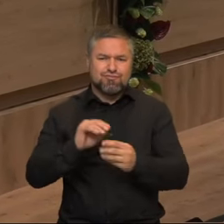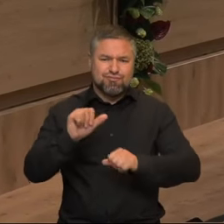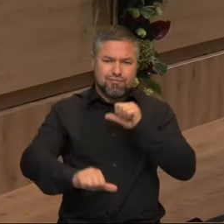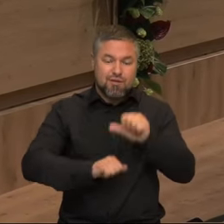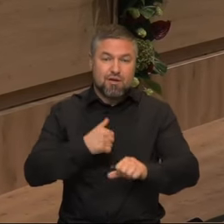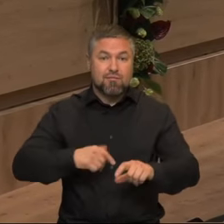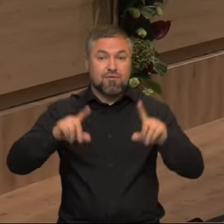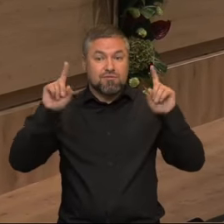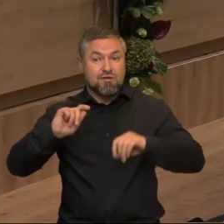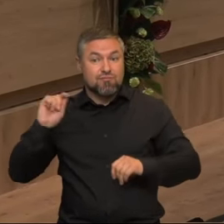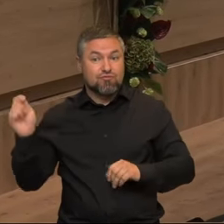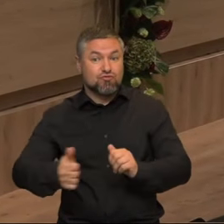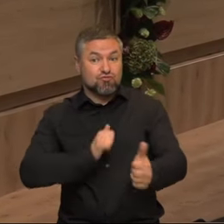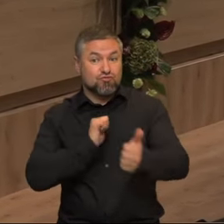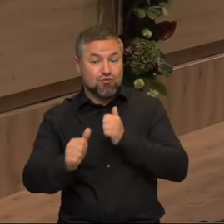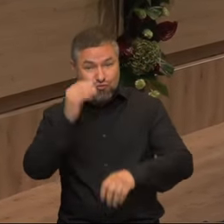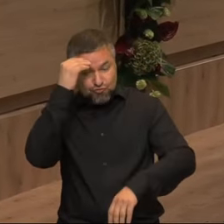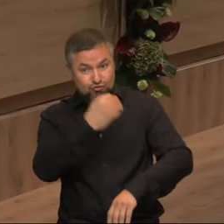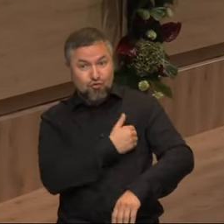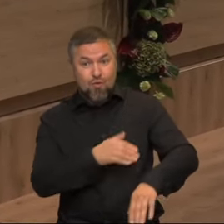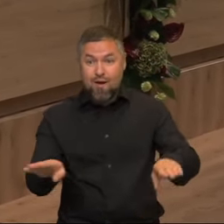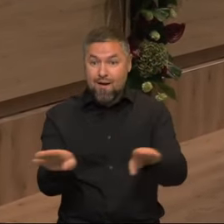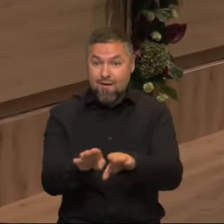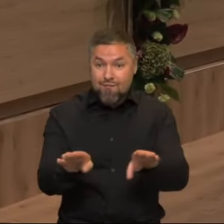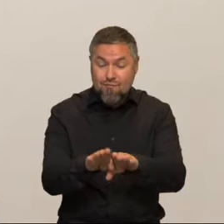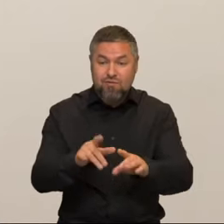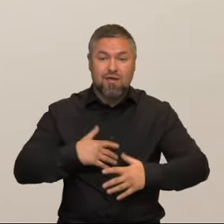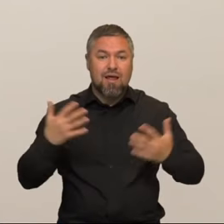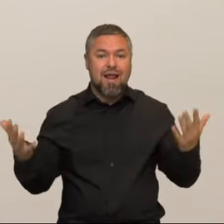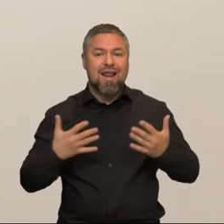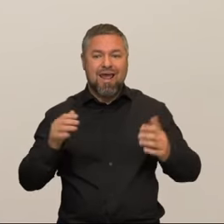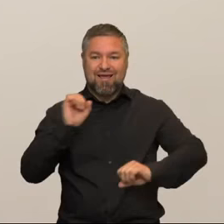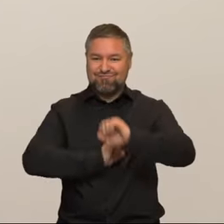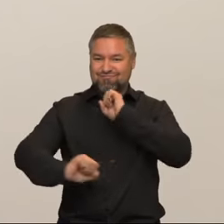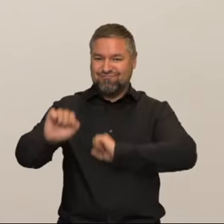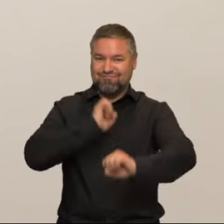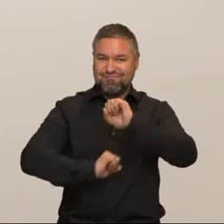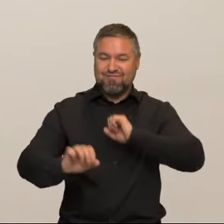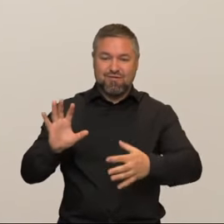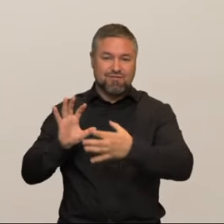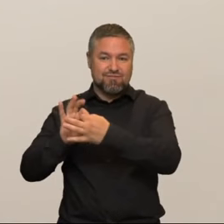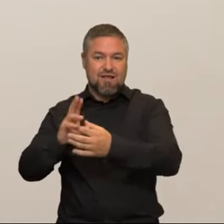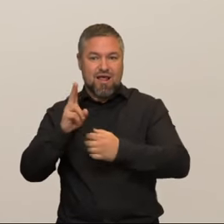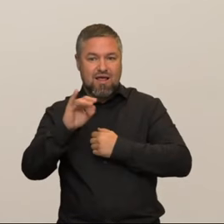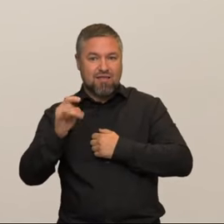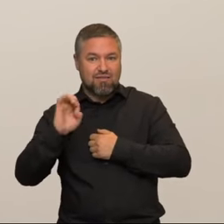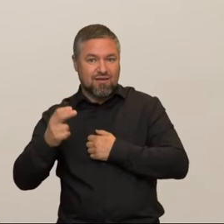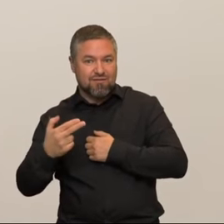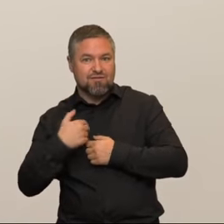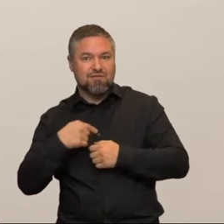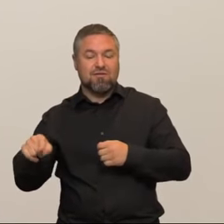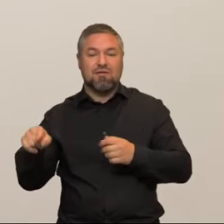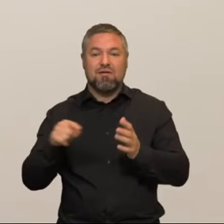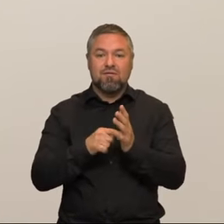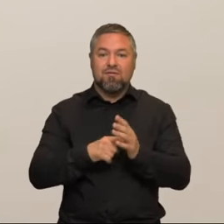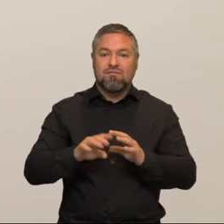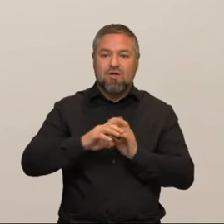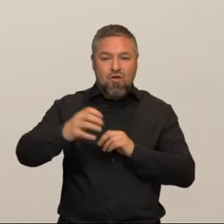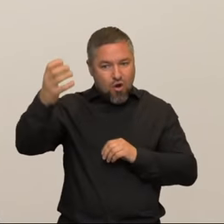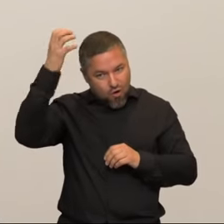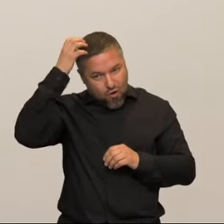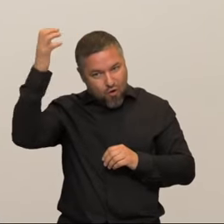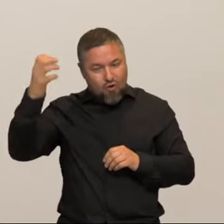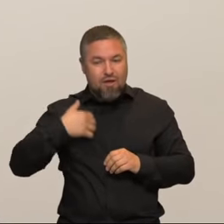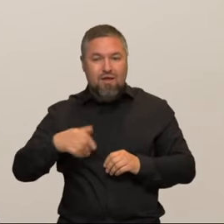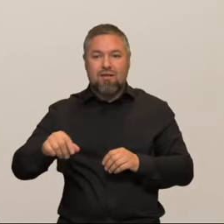ale zaczęłam przygodę ze sportem w szkole podstawowej od lekkiej atletyki. Tu jest związek z Kajetanem, bo moją koronną dyscypliną